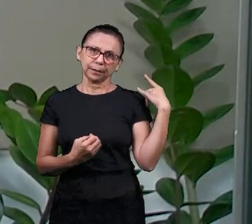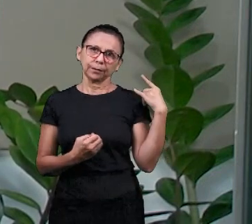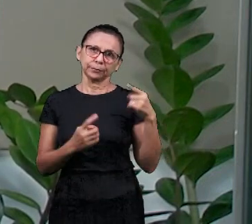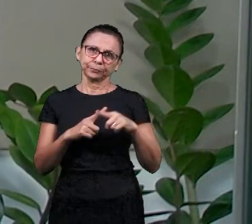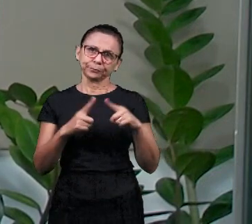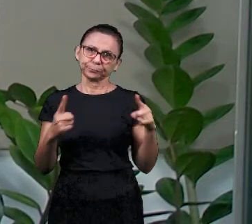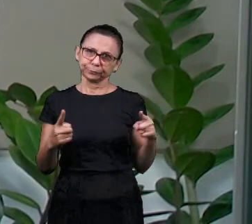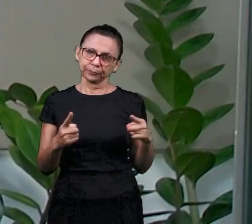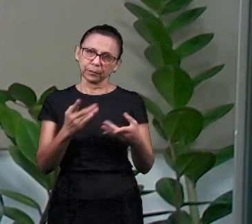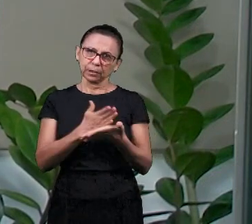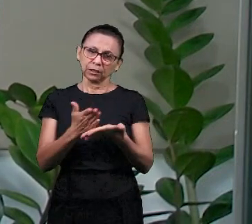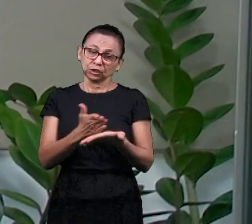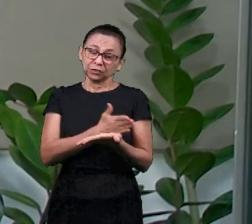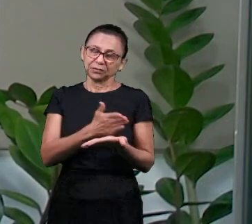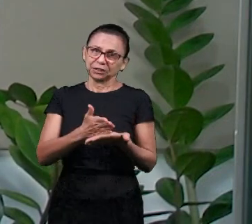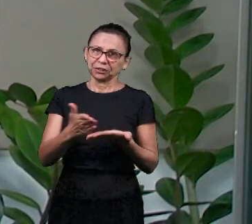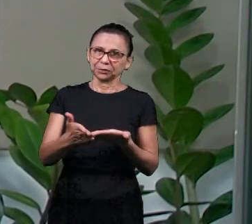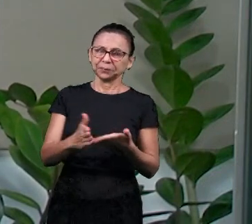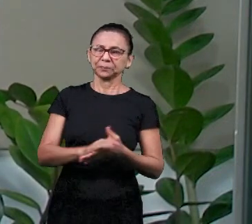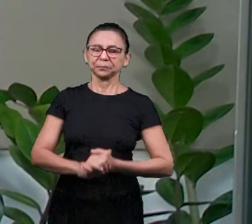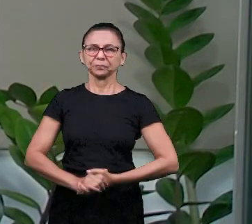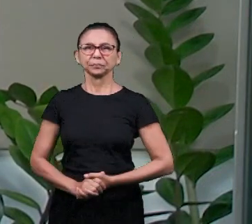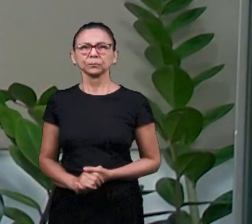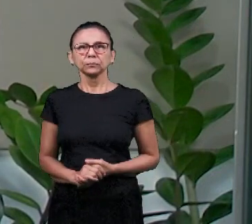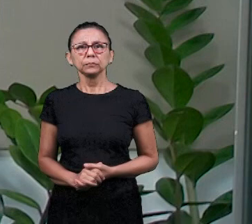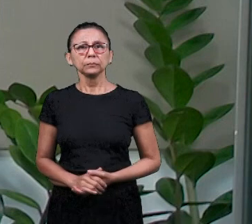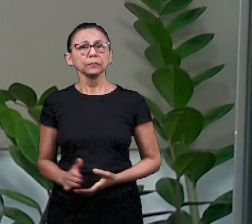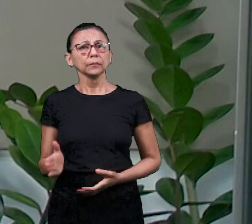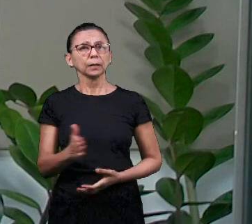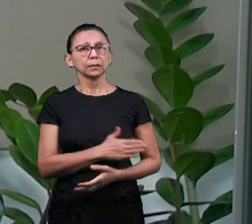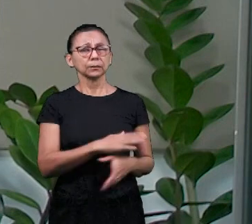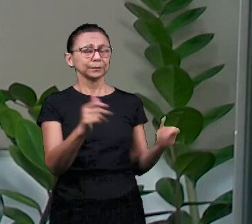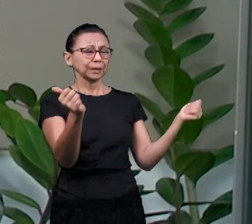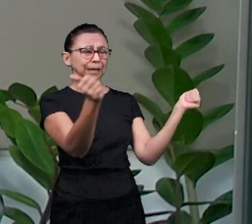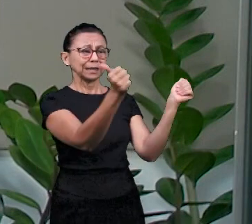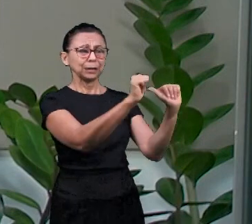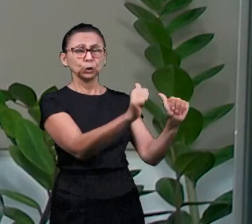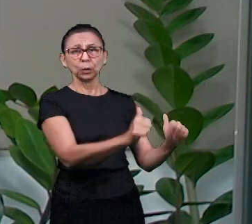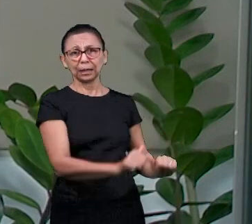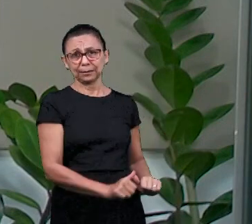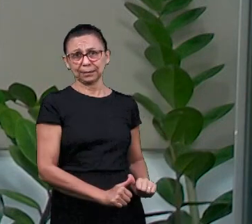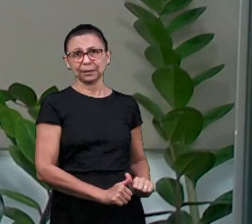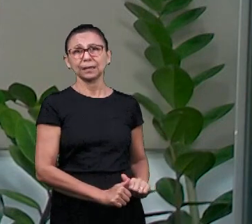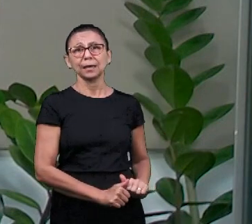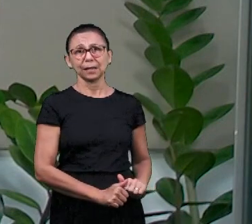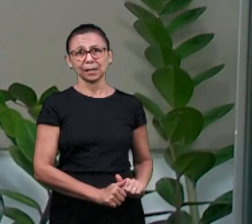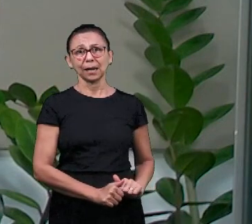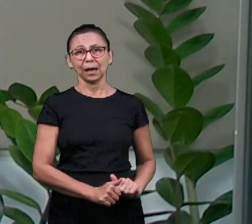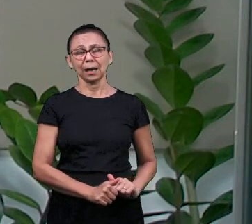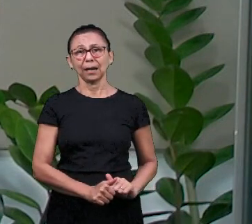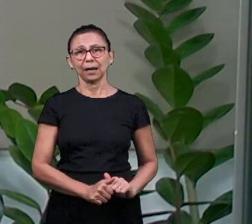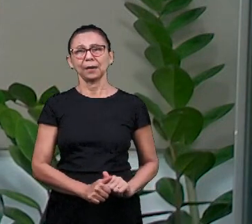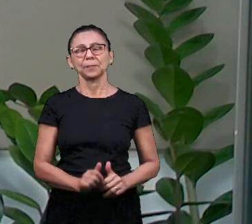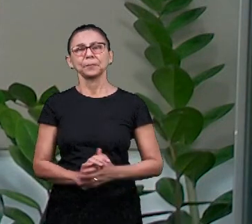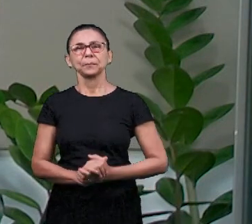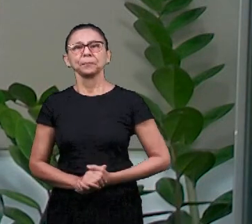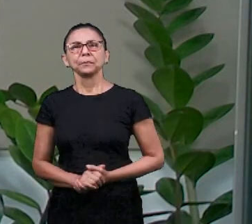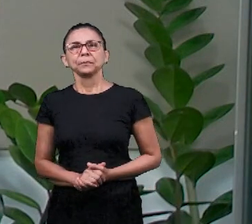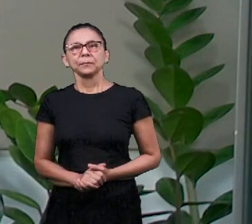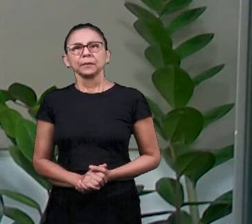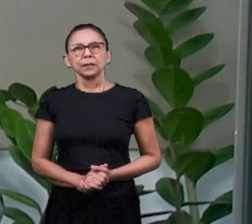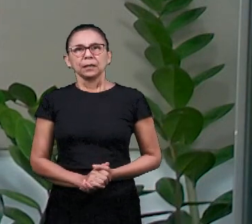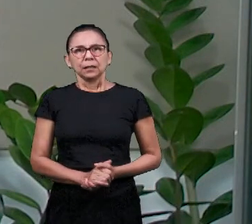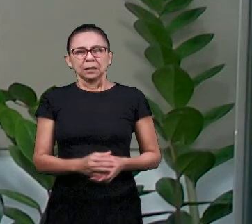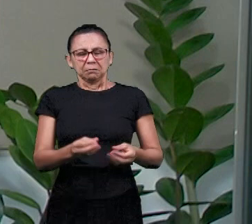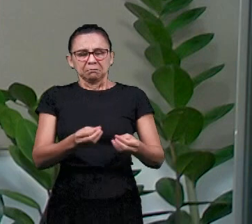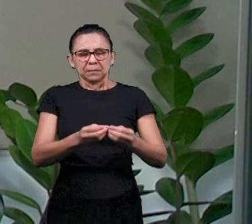cela. Les abominations, l'idolâtrie, la dissolution, c'est la fonction de l'Antichrist. La dissolution.